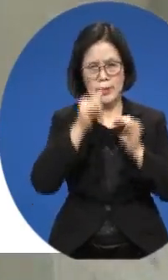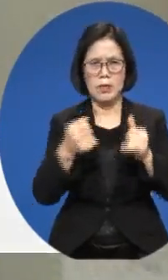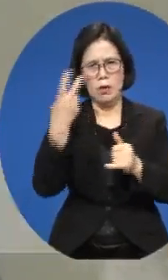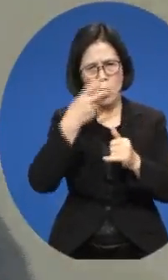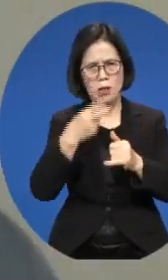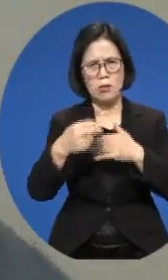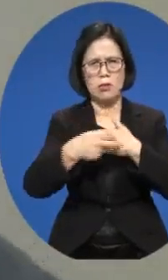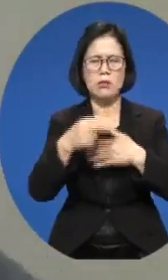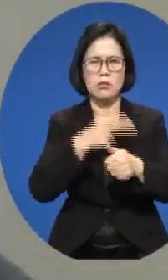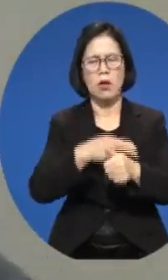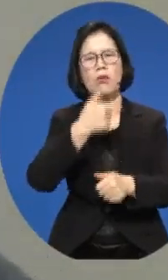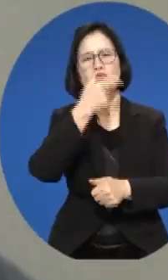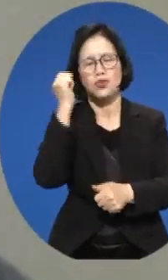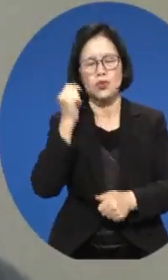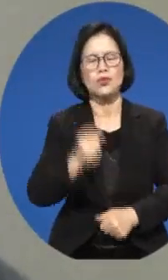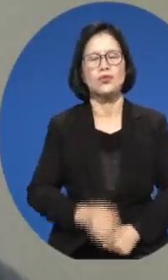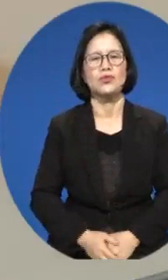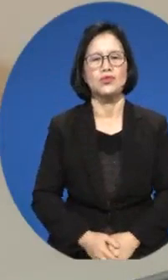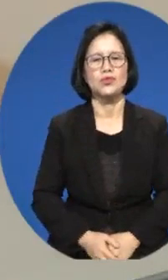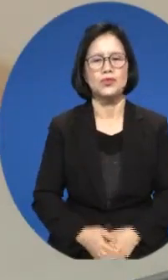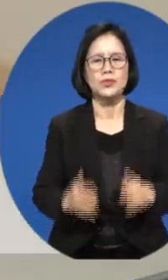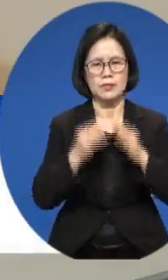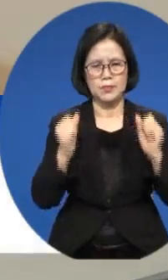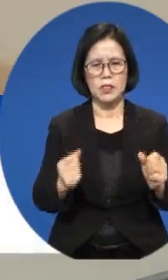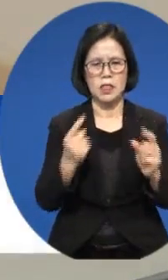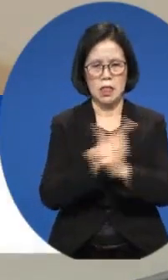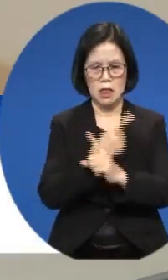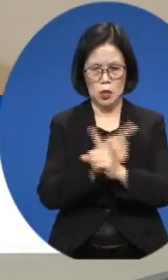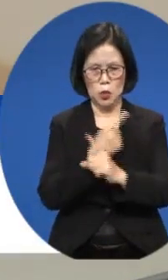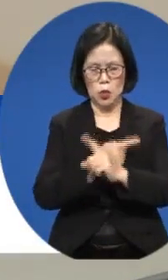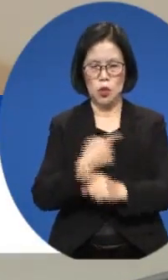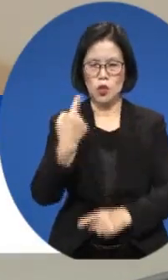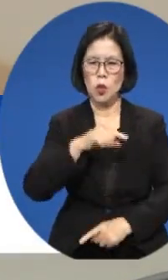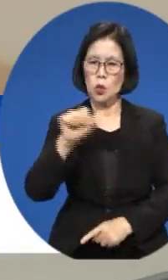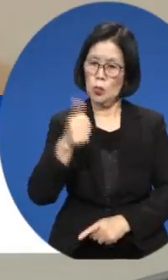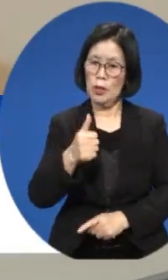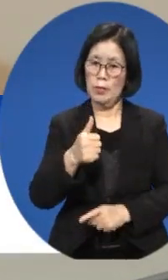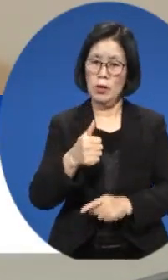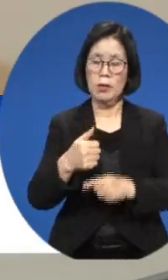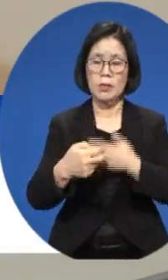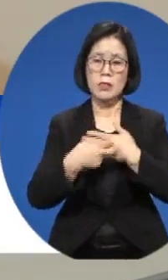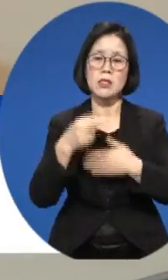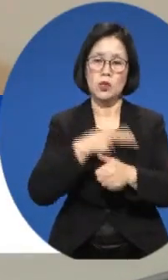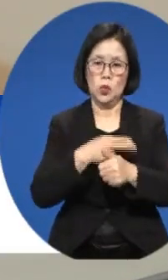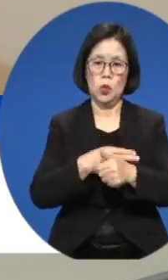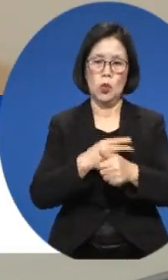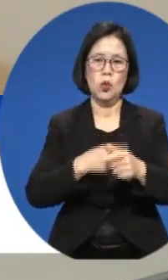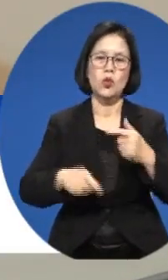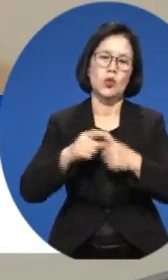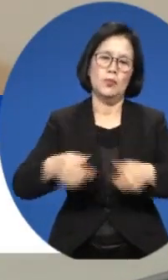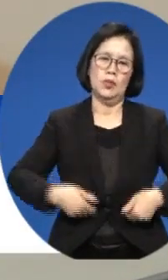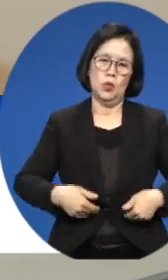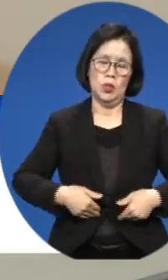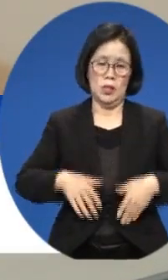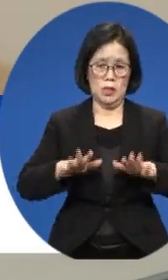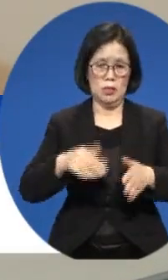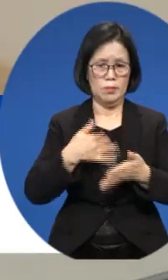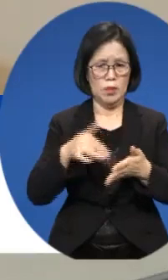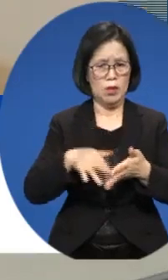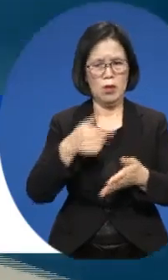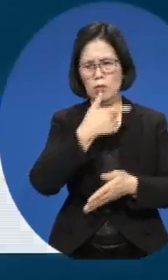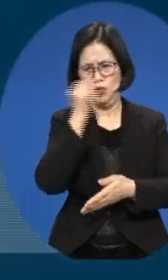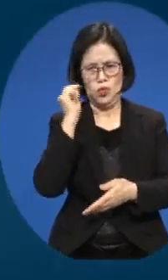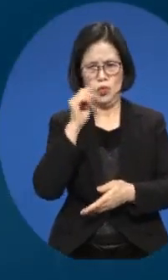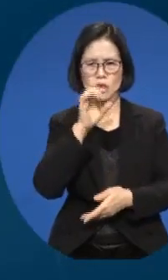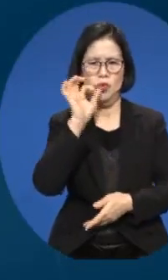턱없이 부족한 상황. 재택치료는 1,500명 하려면 인원이 보강이 돼야 됩니다. 지금 현재 인원 가지고는 할 수가